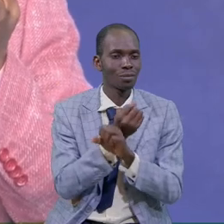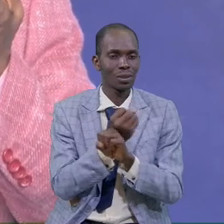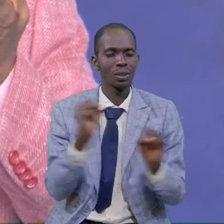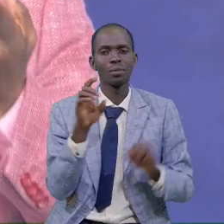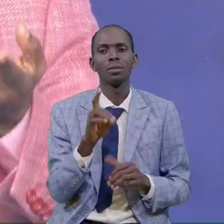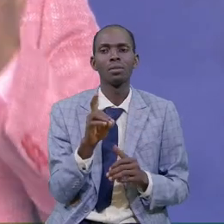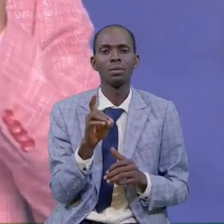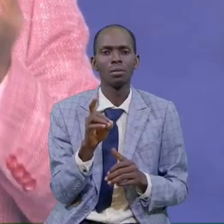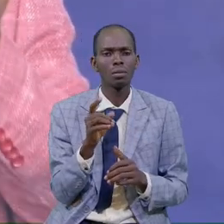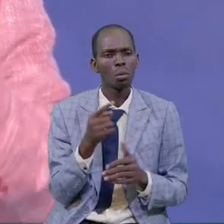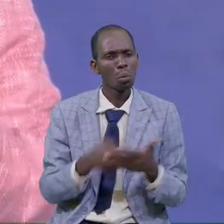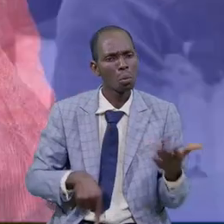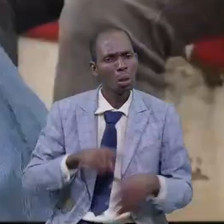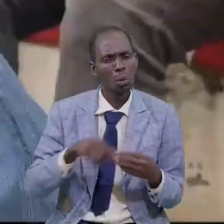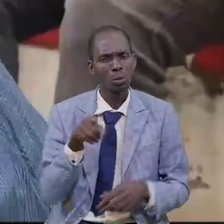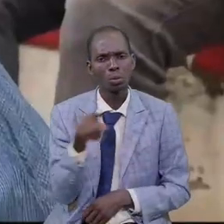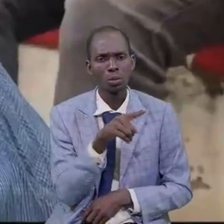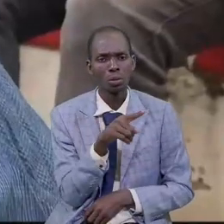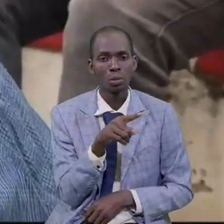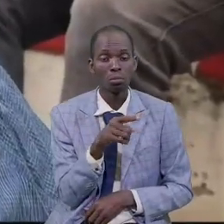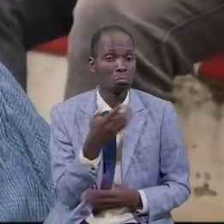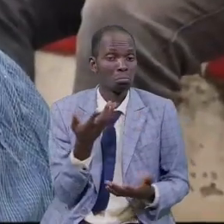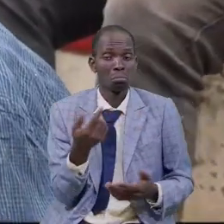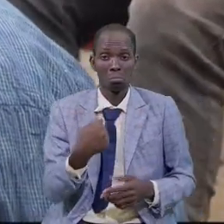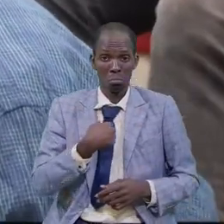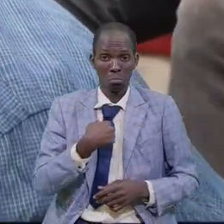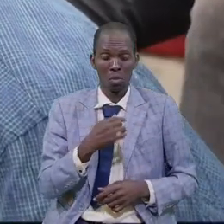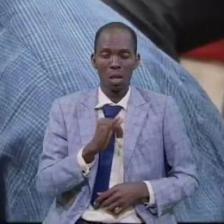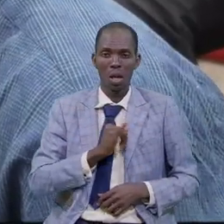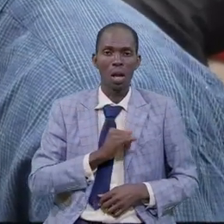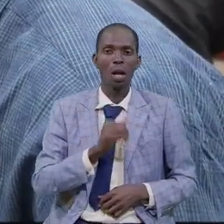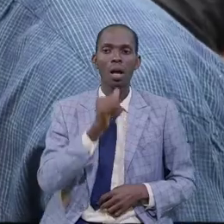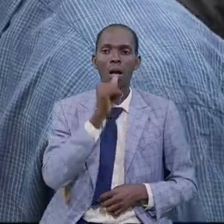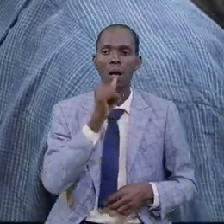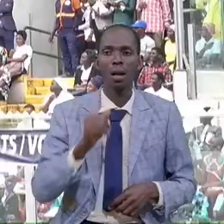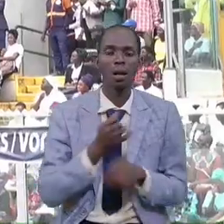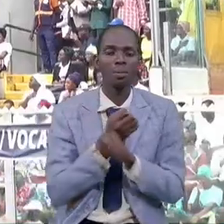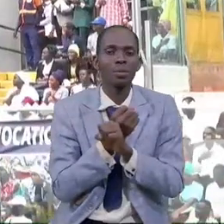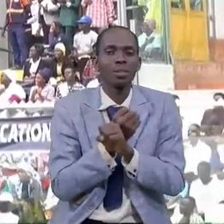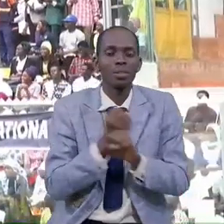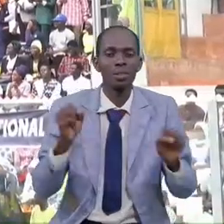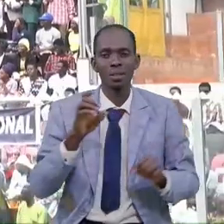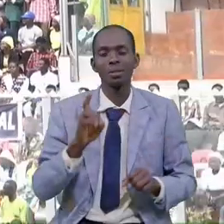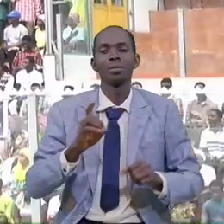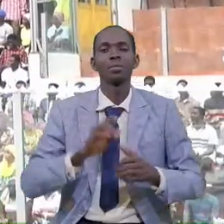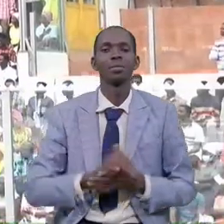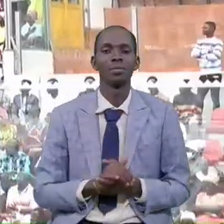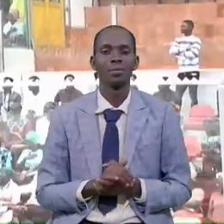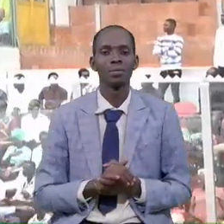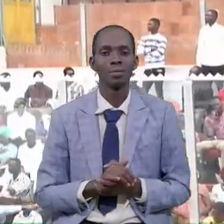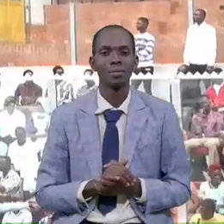Et toi? Moi, je suis sauvé.